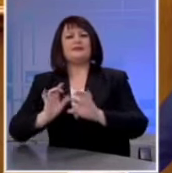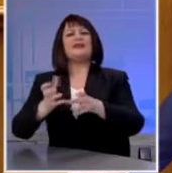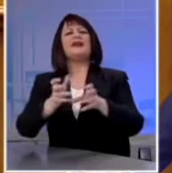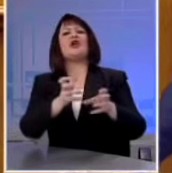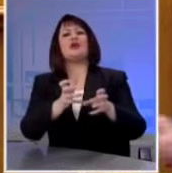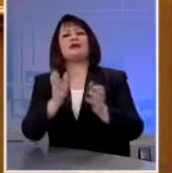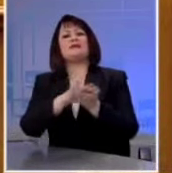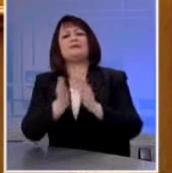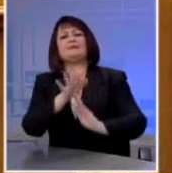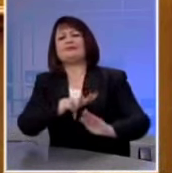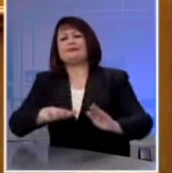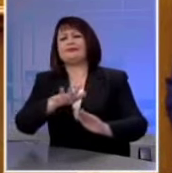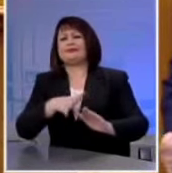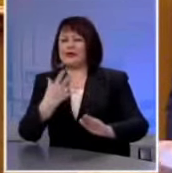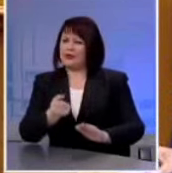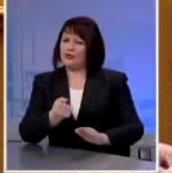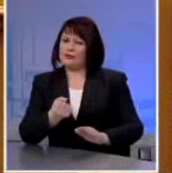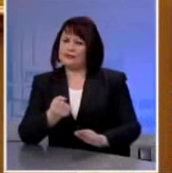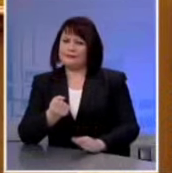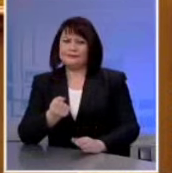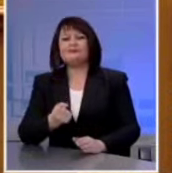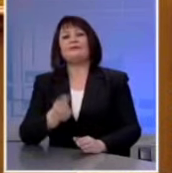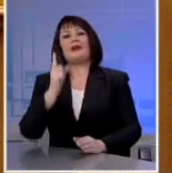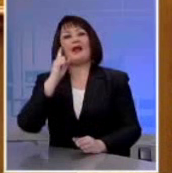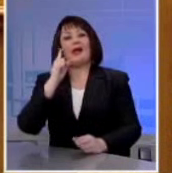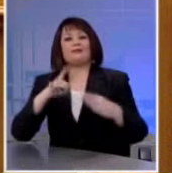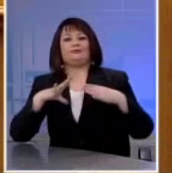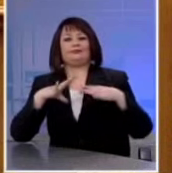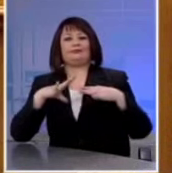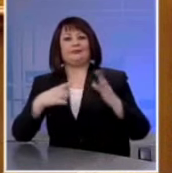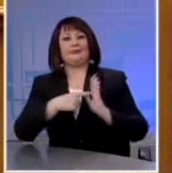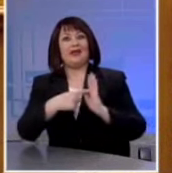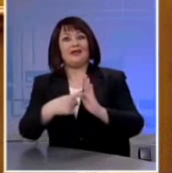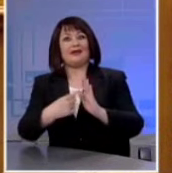της διαπλοκής, ώστε να κερδίσει τις εντυπώσεις.